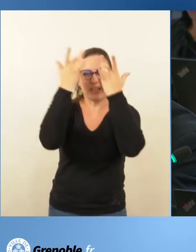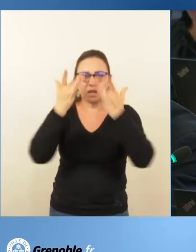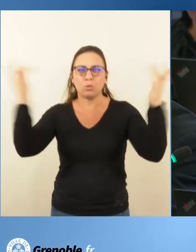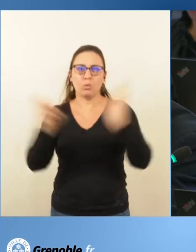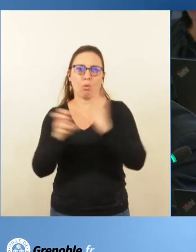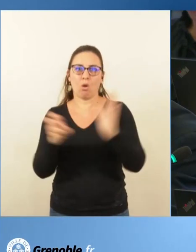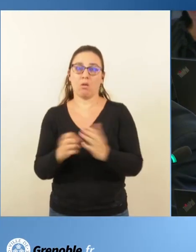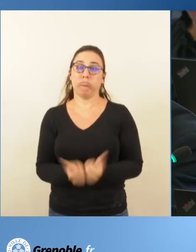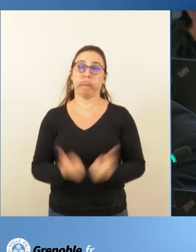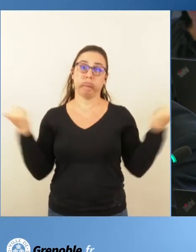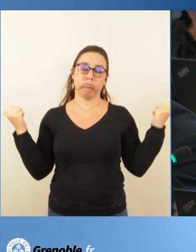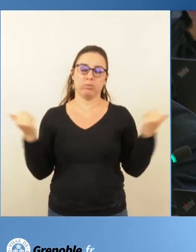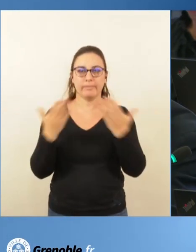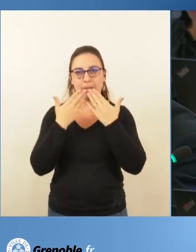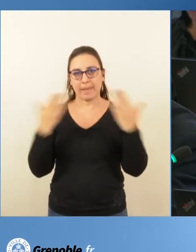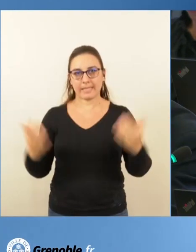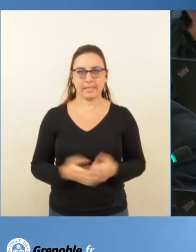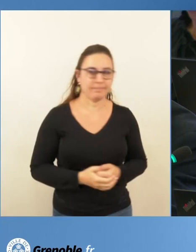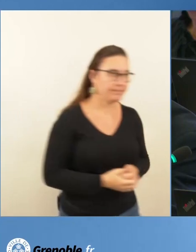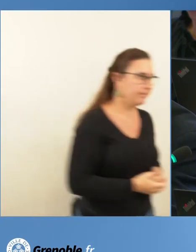grenobloise je vous remercie